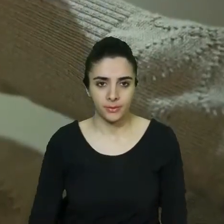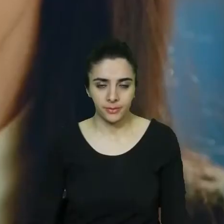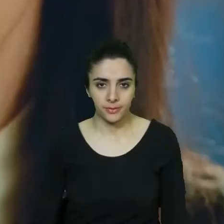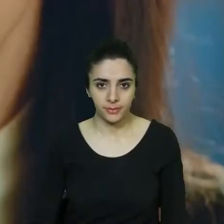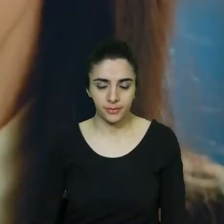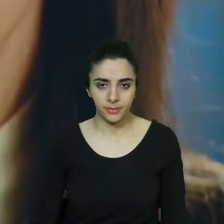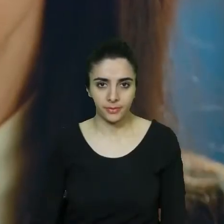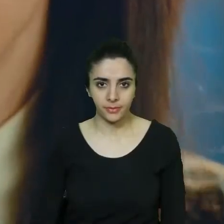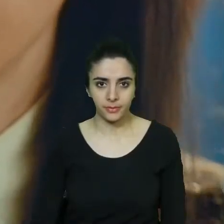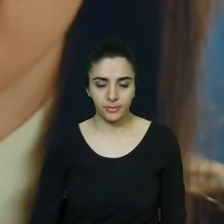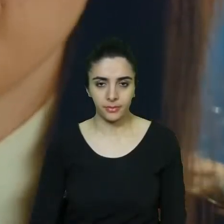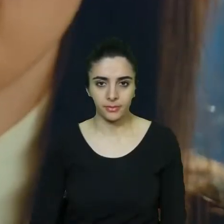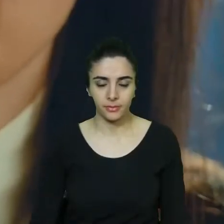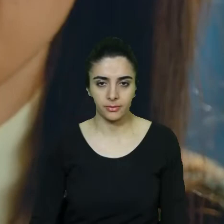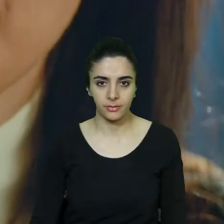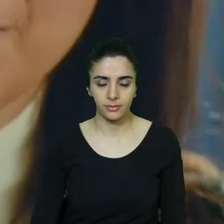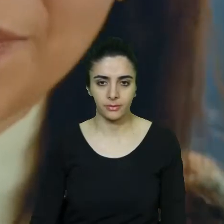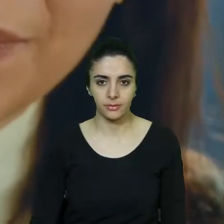Zehra derince iç çekti.